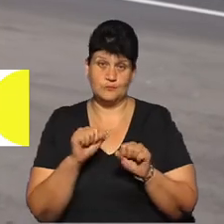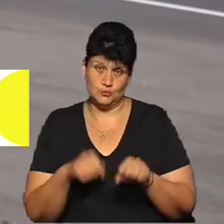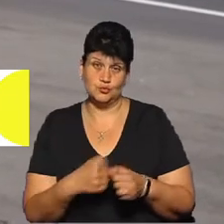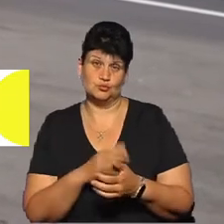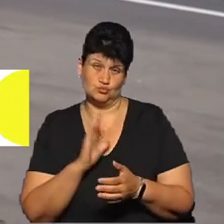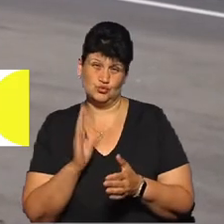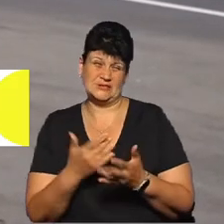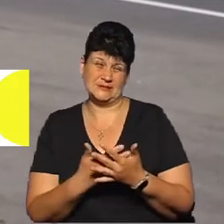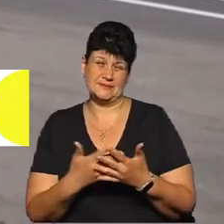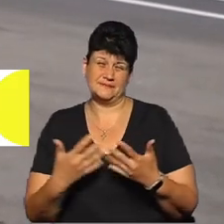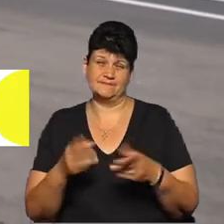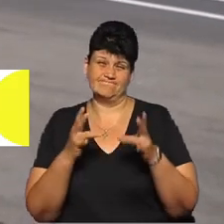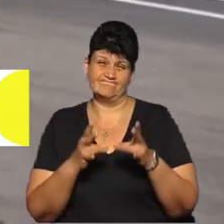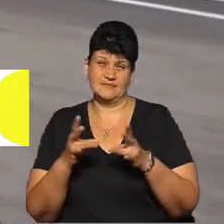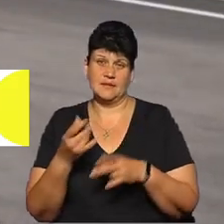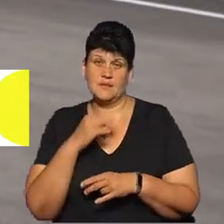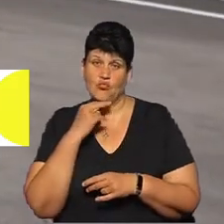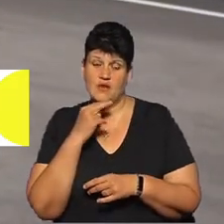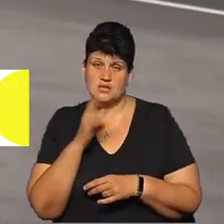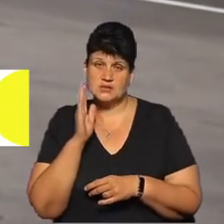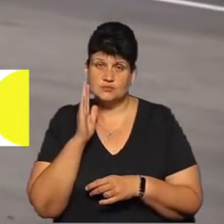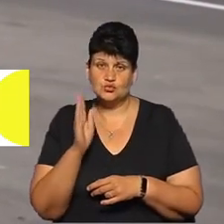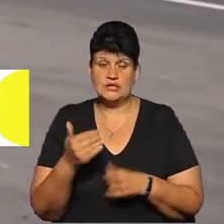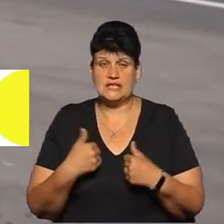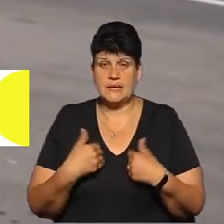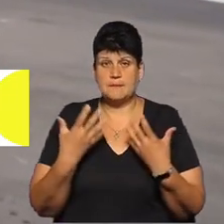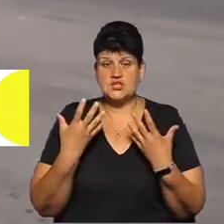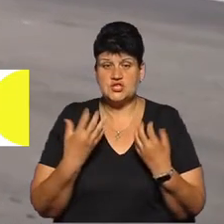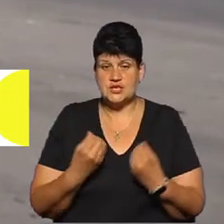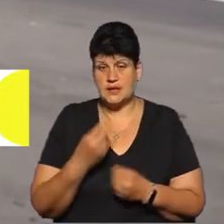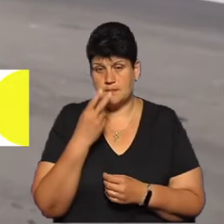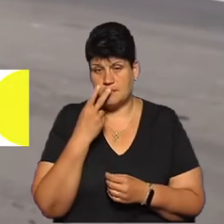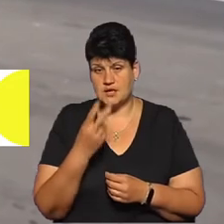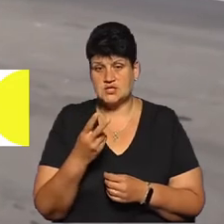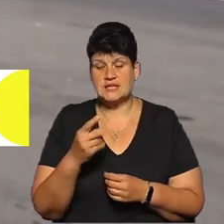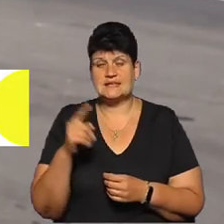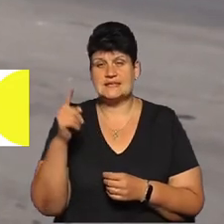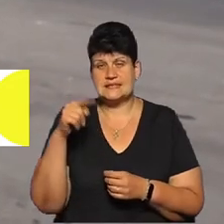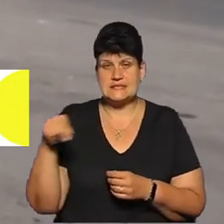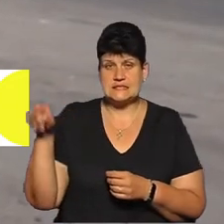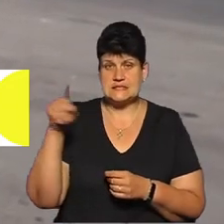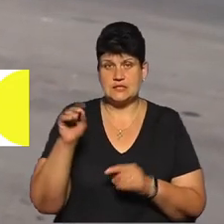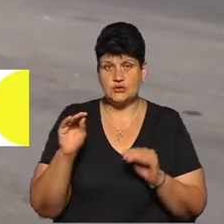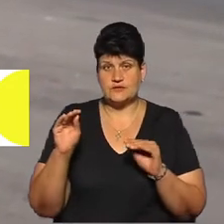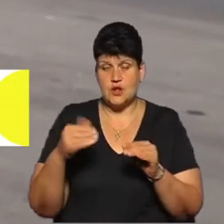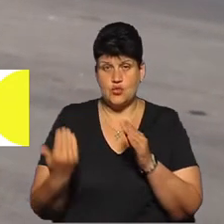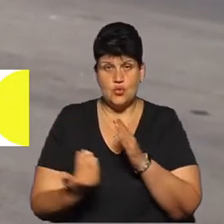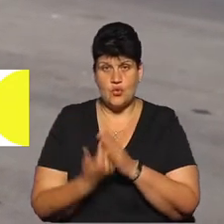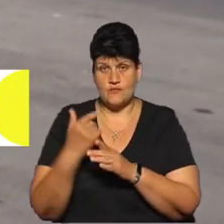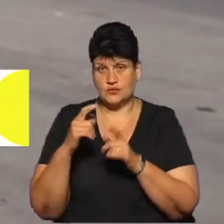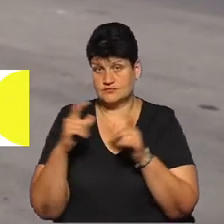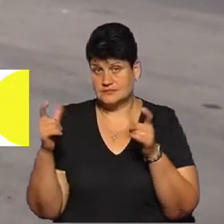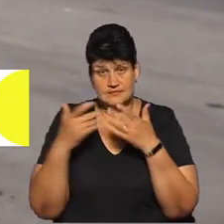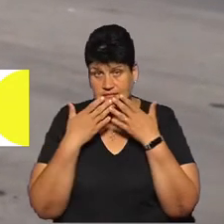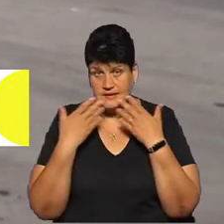Треба бути уважним. Я би ще, так як я замітив, знаку, що встановили нові дорожні знаки, немає. Тобто